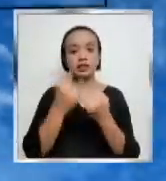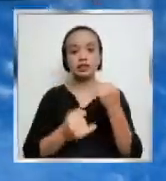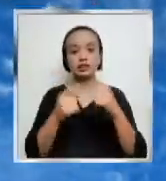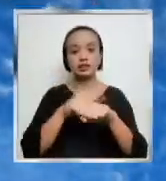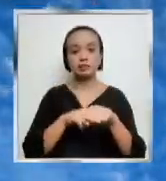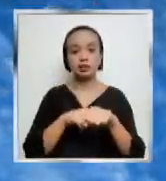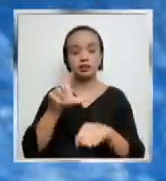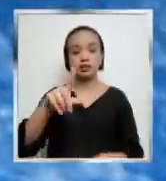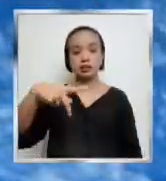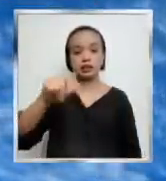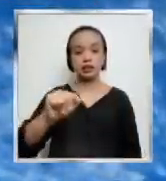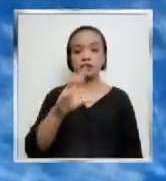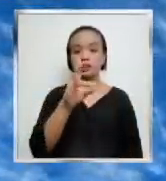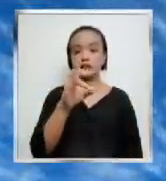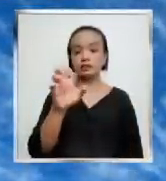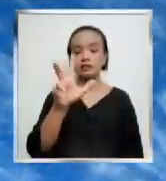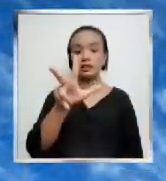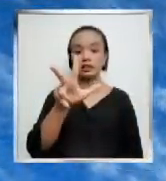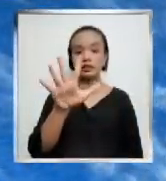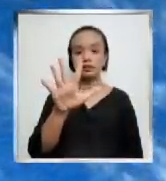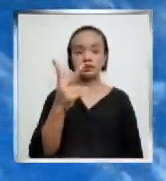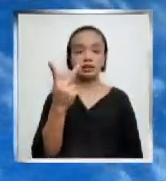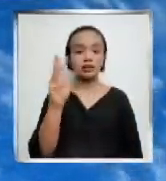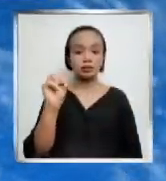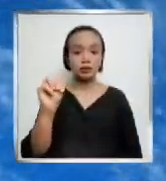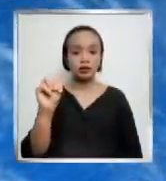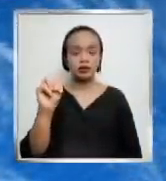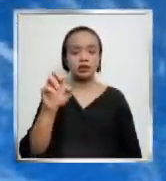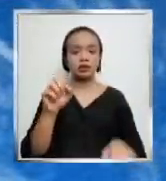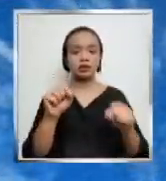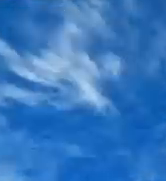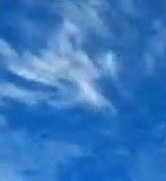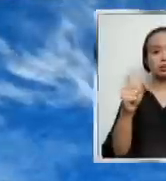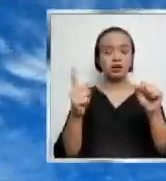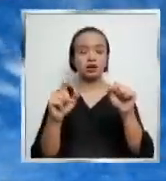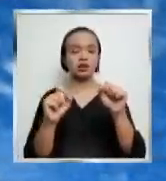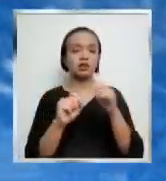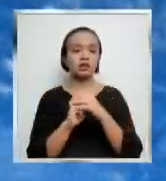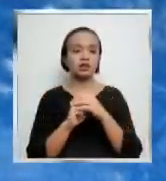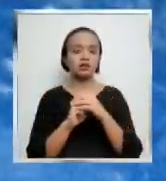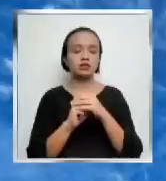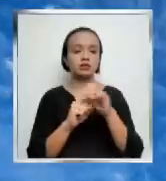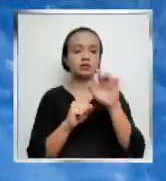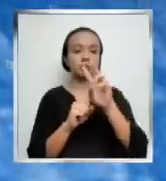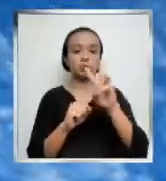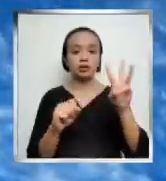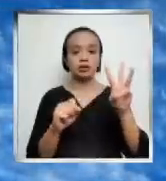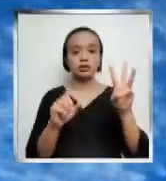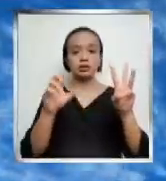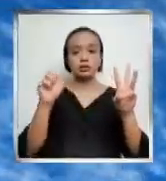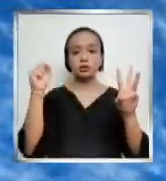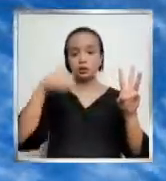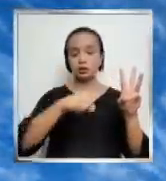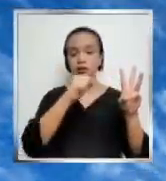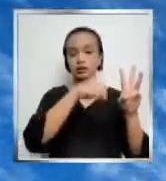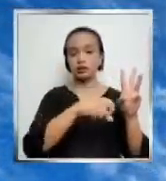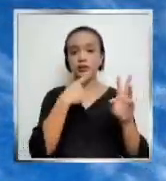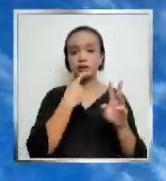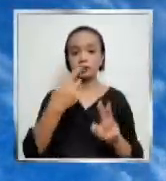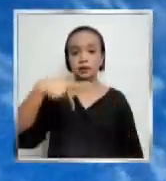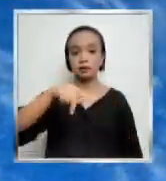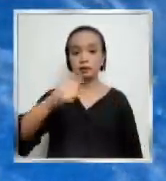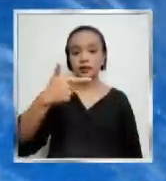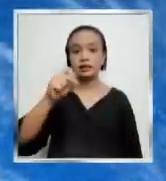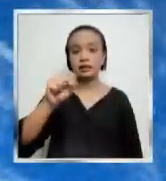layong 735 kilometers silangan ng Surigao City, Surigao del Norte. Ayon sa PAGASA, hindi inaalis ang